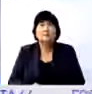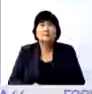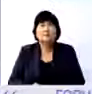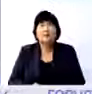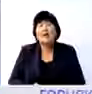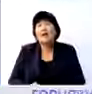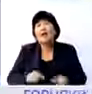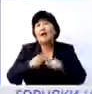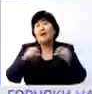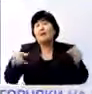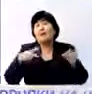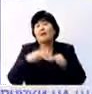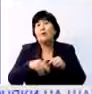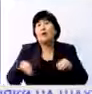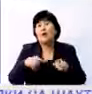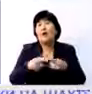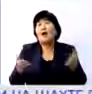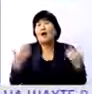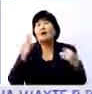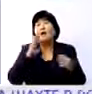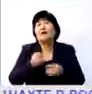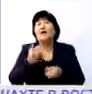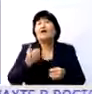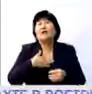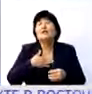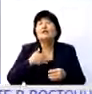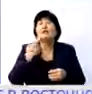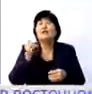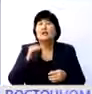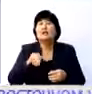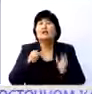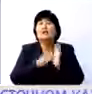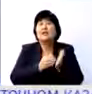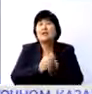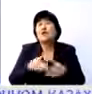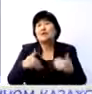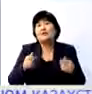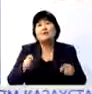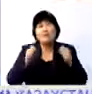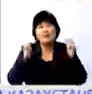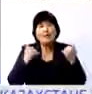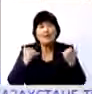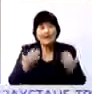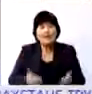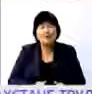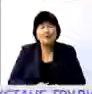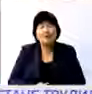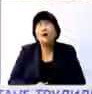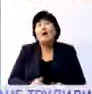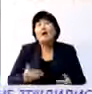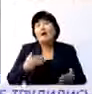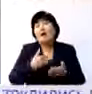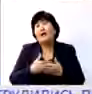семьи. Ленту перерезали уголка отдыха с фонтаном. Нашему центру 6 лет. Поздравляем с днем рождения. Центр